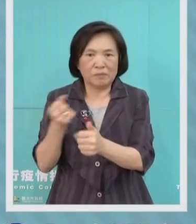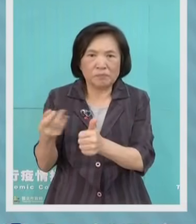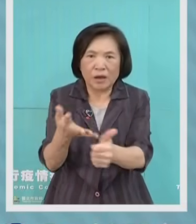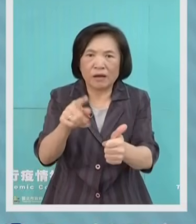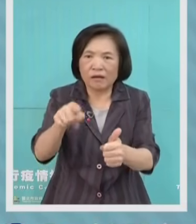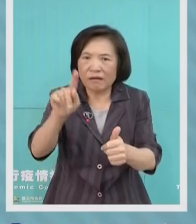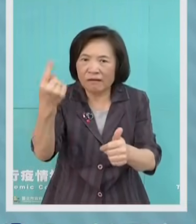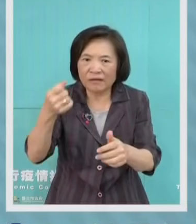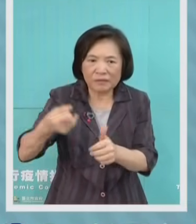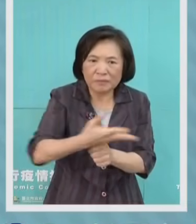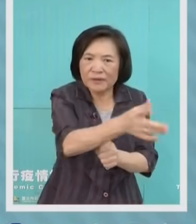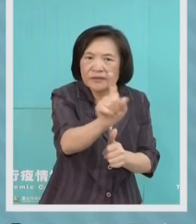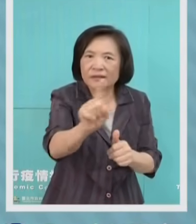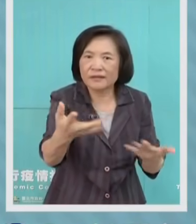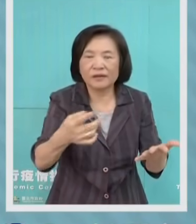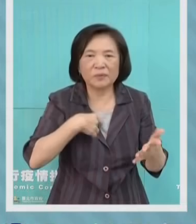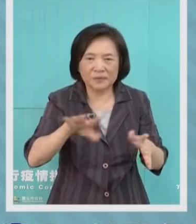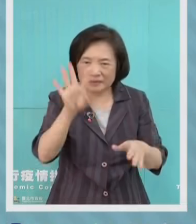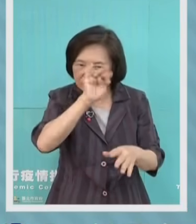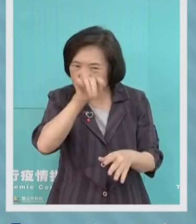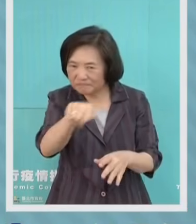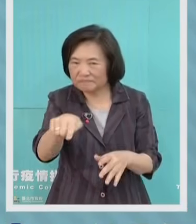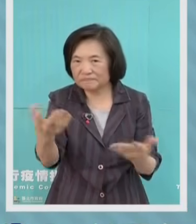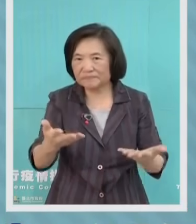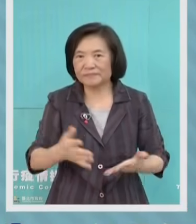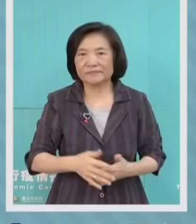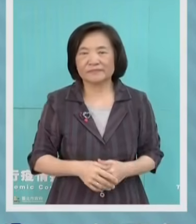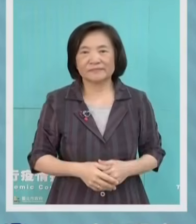到底扩散到哪里，这个我们要紧急处